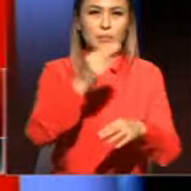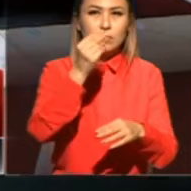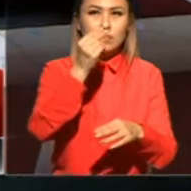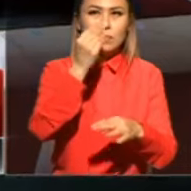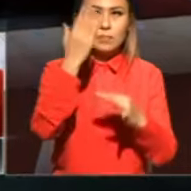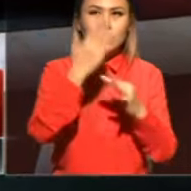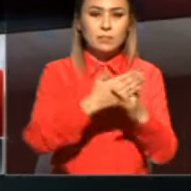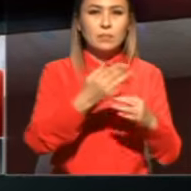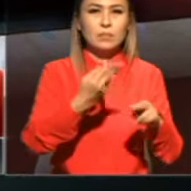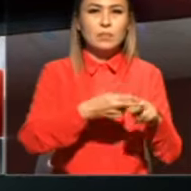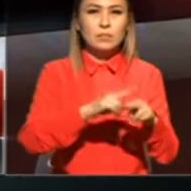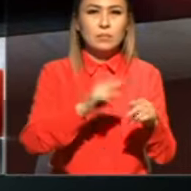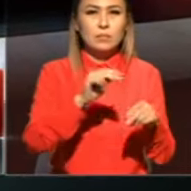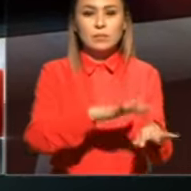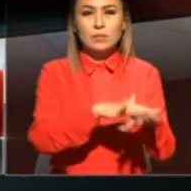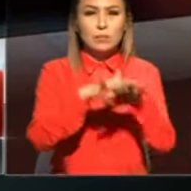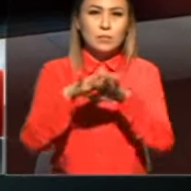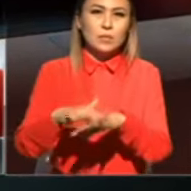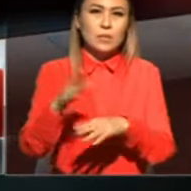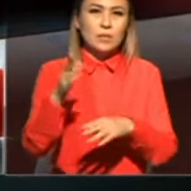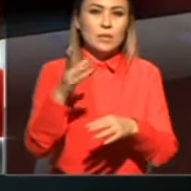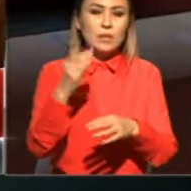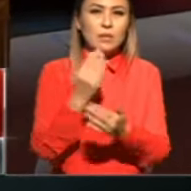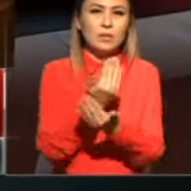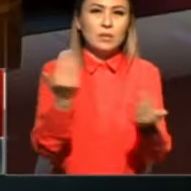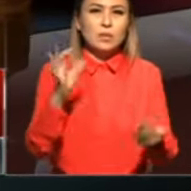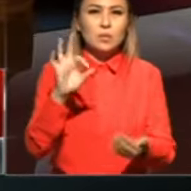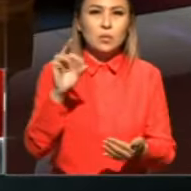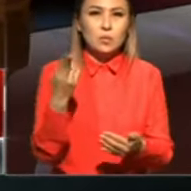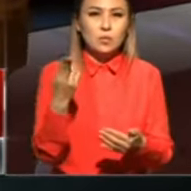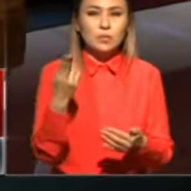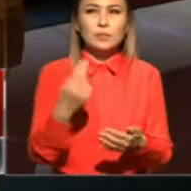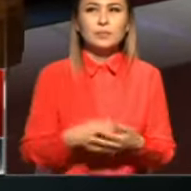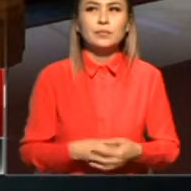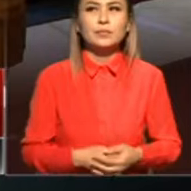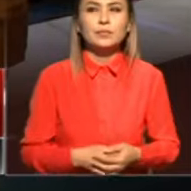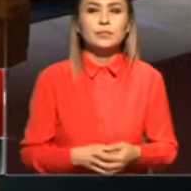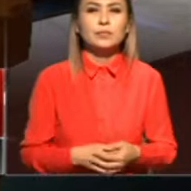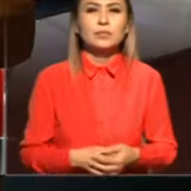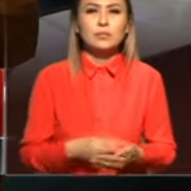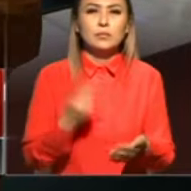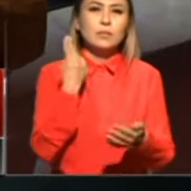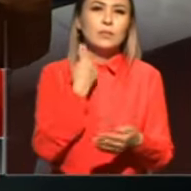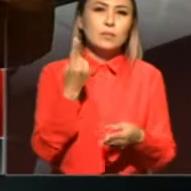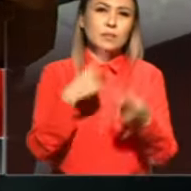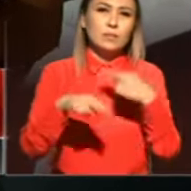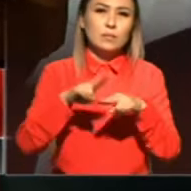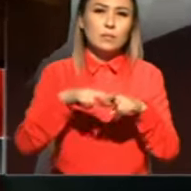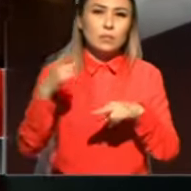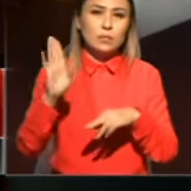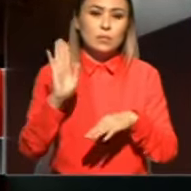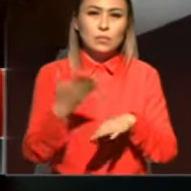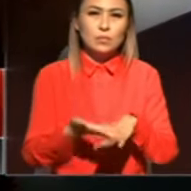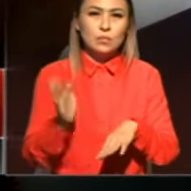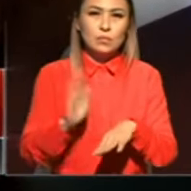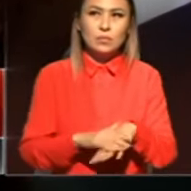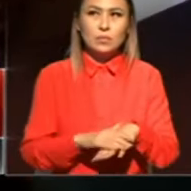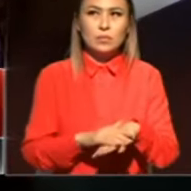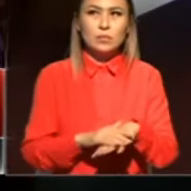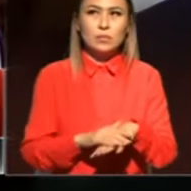тастадық. Әлеуметтік салаға аударып жатырмыз. Осы тұрғыдан келгенде әрине біздің жаңа қарызды қайтару қалтамызға қағады. Бірақ